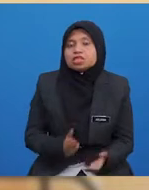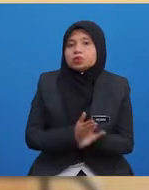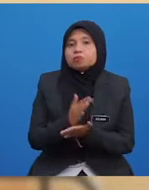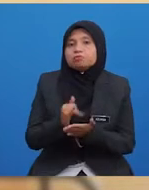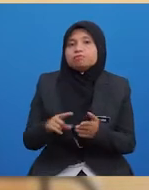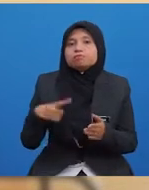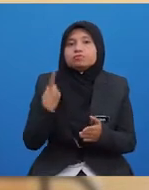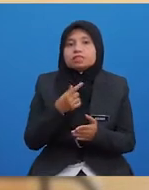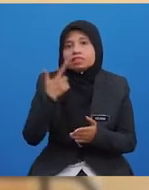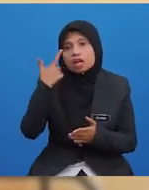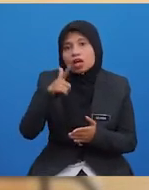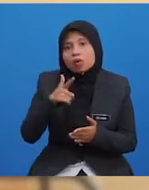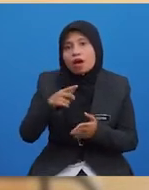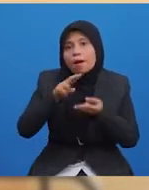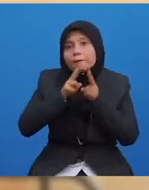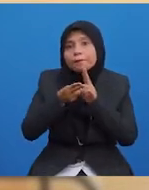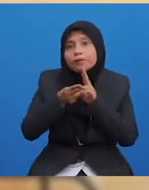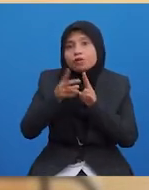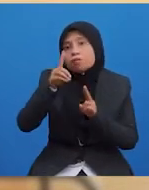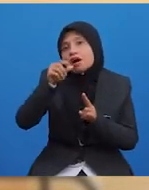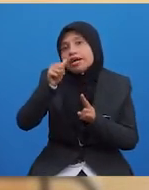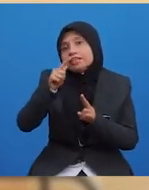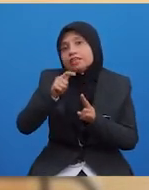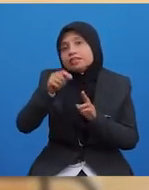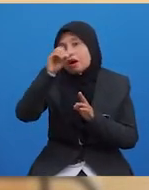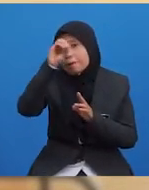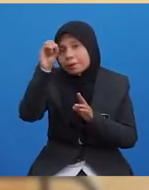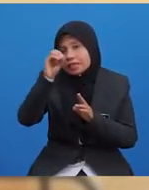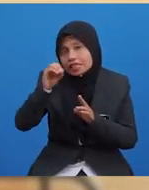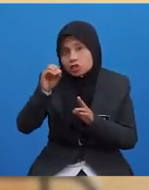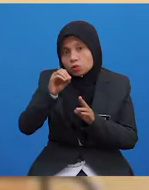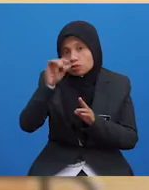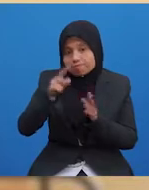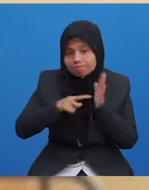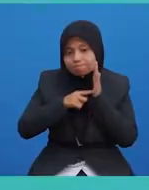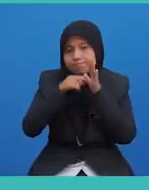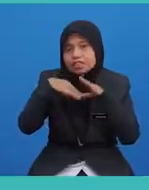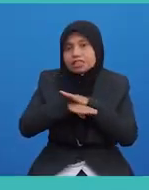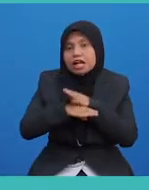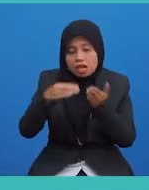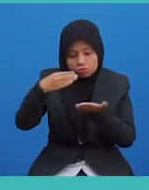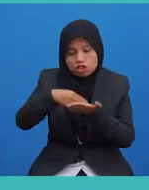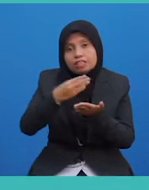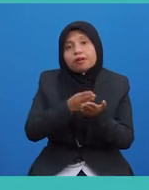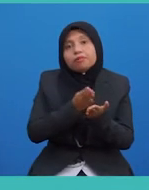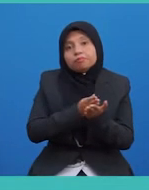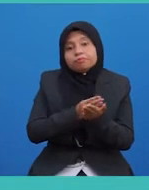Seterusnya, kita lihat pula perubahan data-data peratus yang ditunjukkan dalam carta pai.